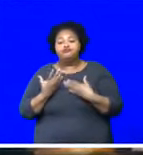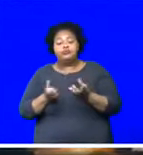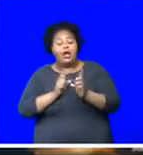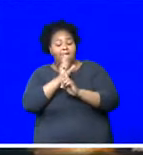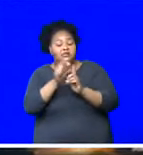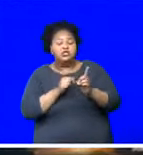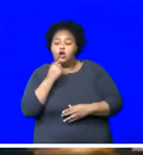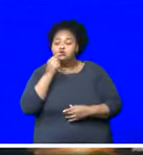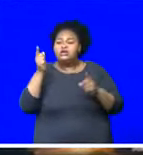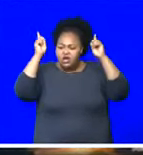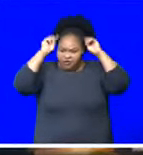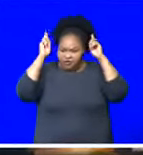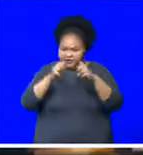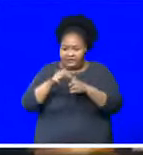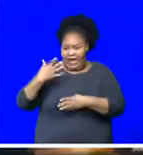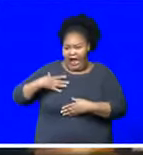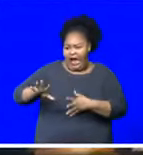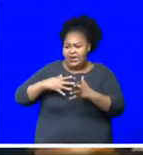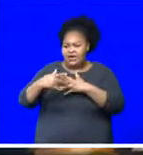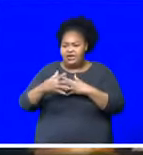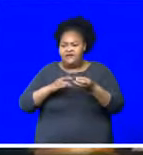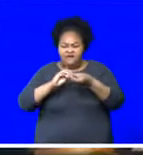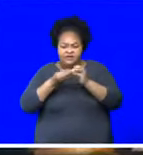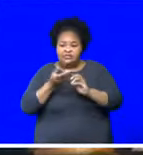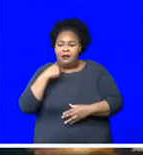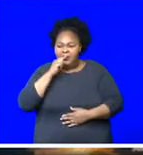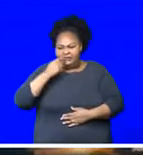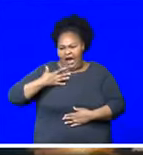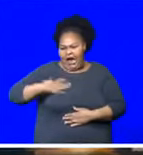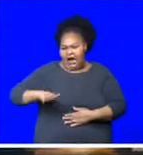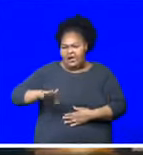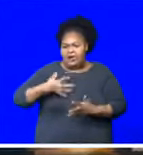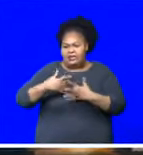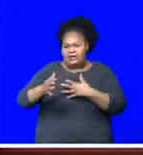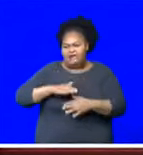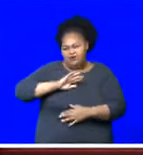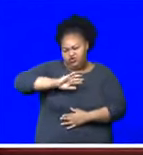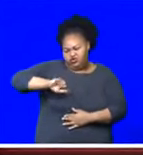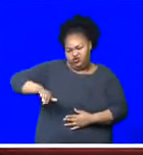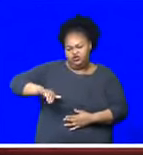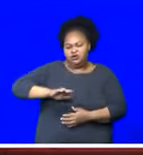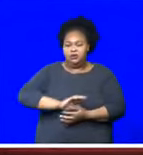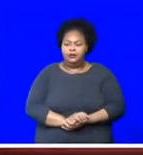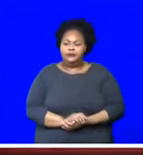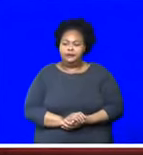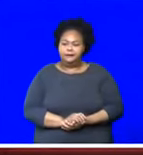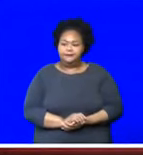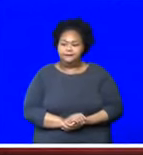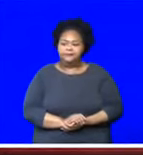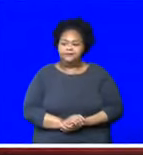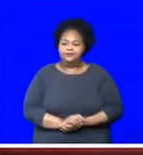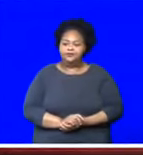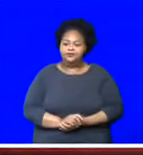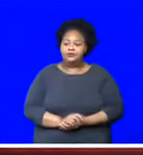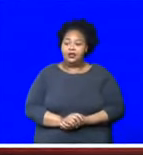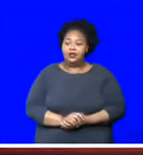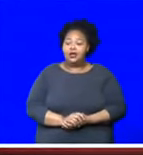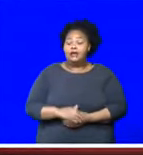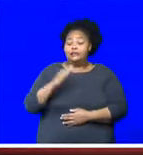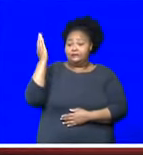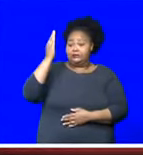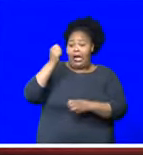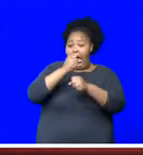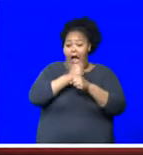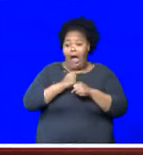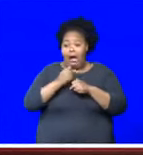kusekhona lokusele. Induna yekuvetelwa kendlini yabayesikhulu ngalwesithathu. Sishukumiso senzaba yenyuvesi leka